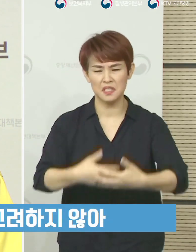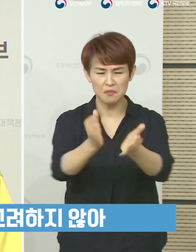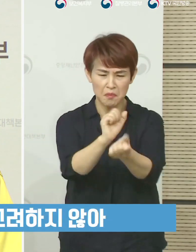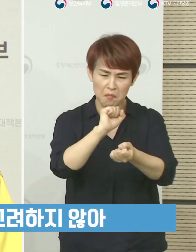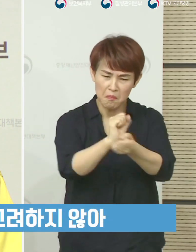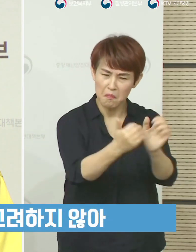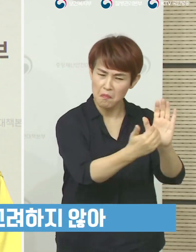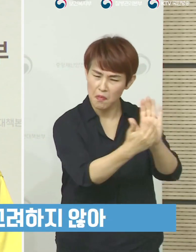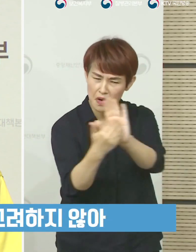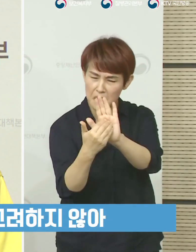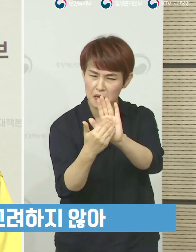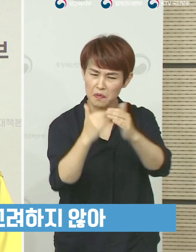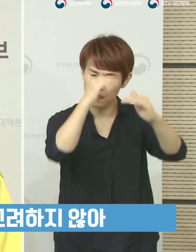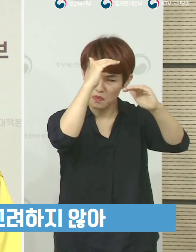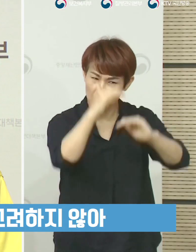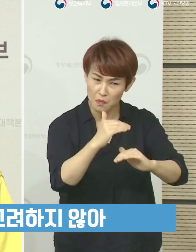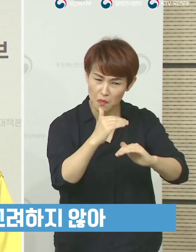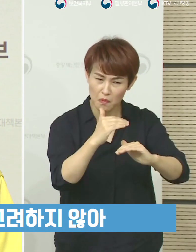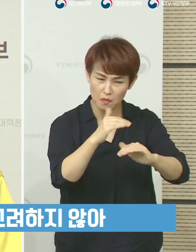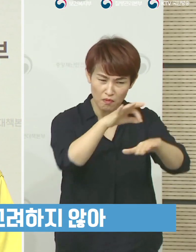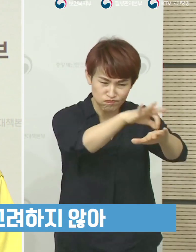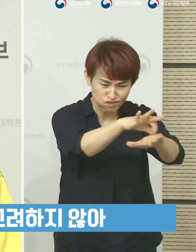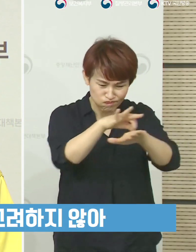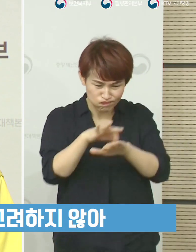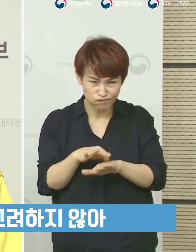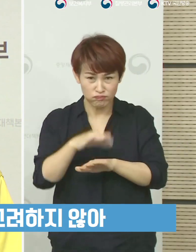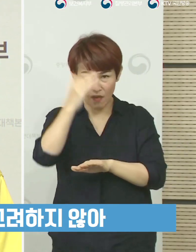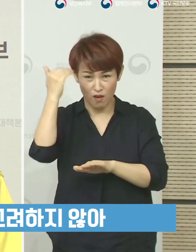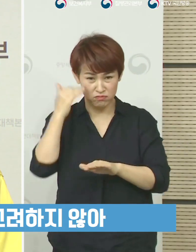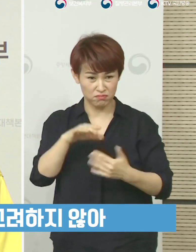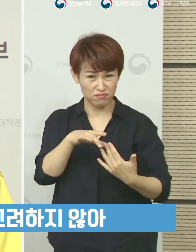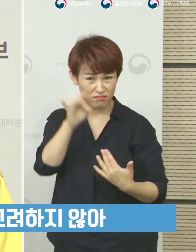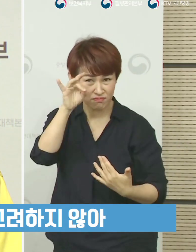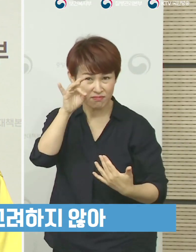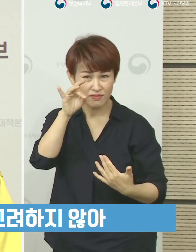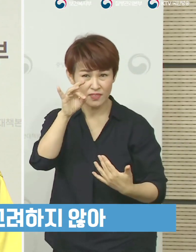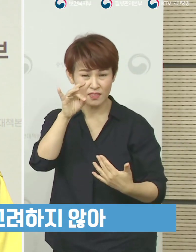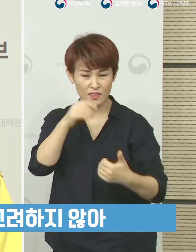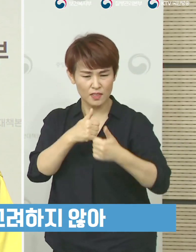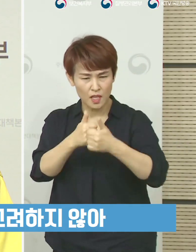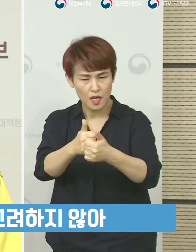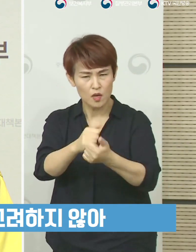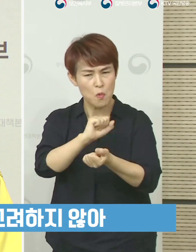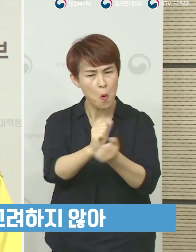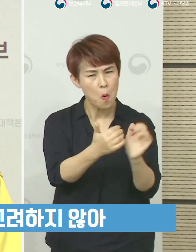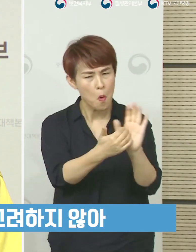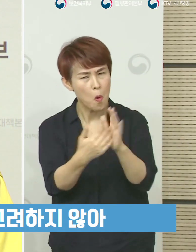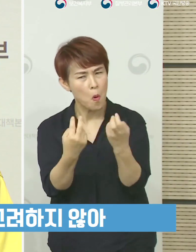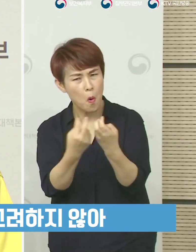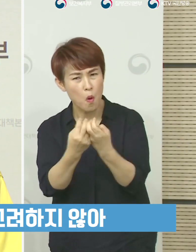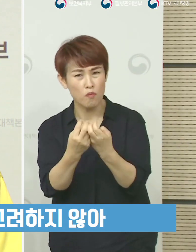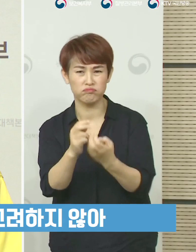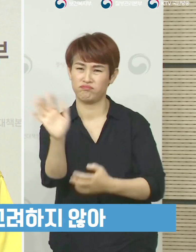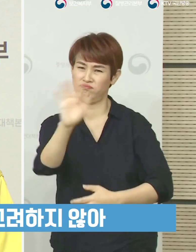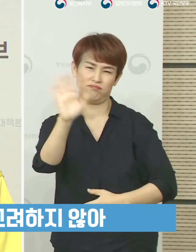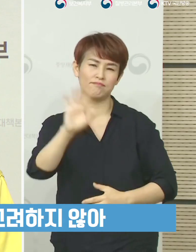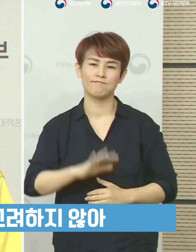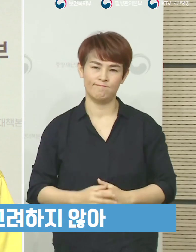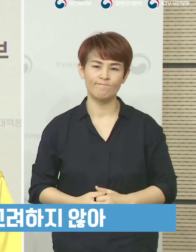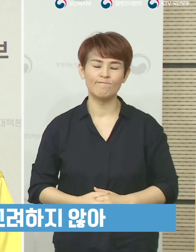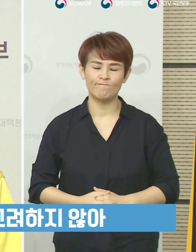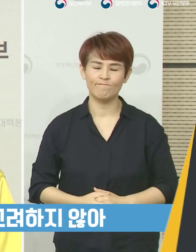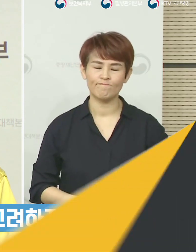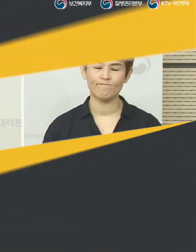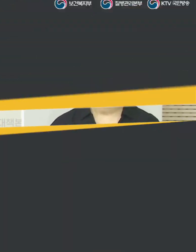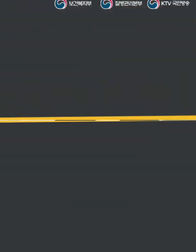면역 이론들을 저희 방역 이 당국이 채택을 하고 거기에 따른 어떤 그 추산들을 가지고 움직이고 있지는 않다는 것을 다시